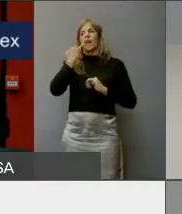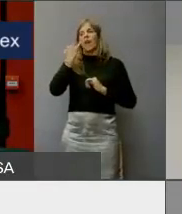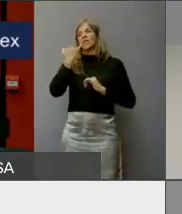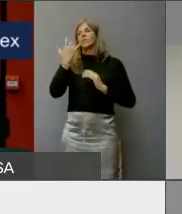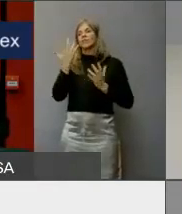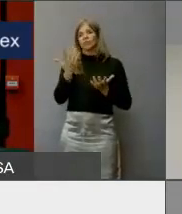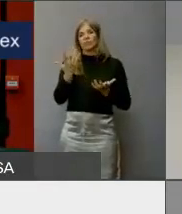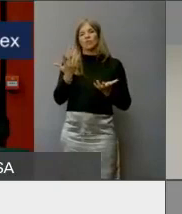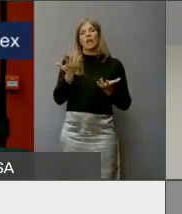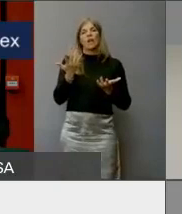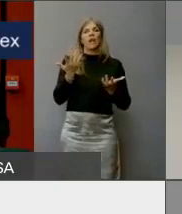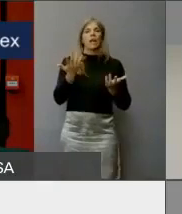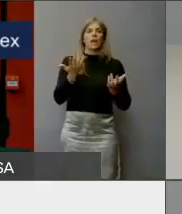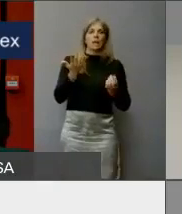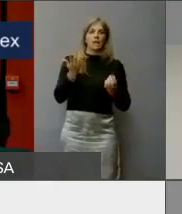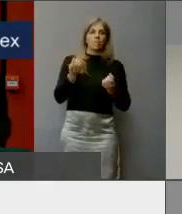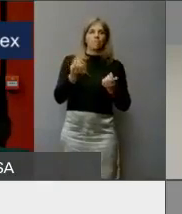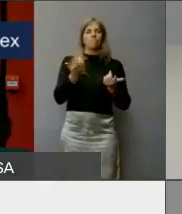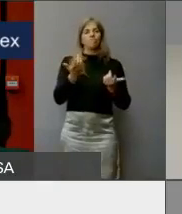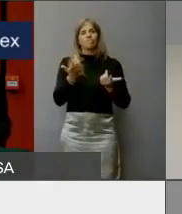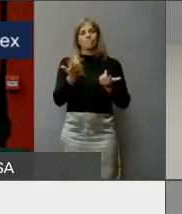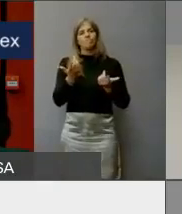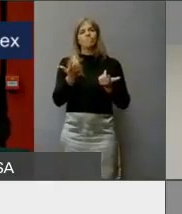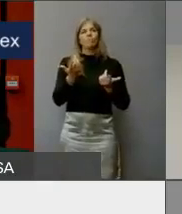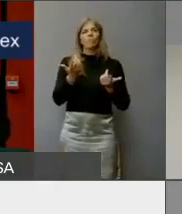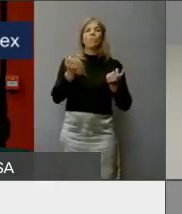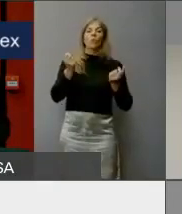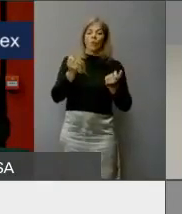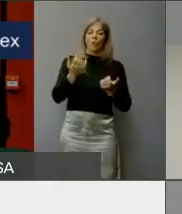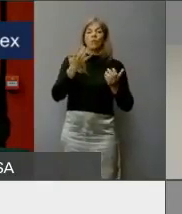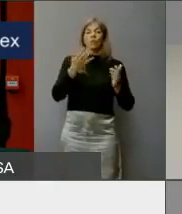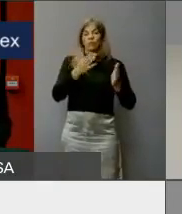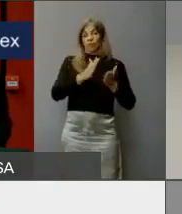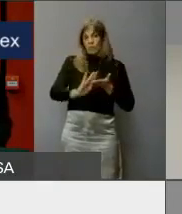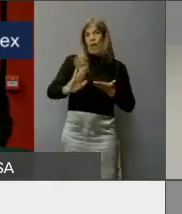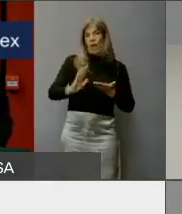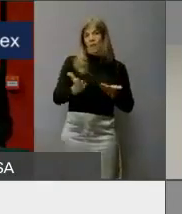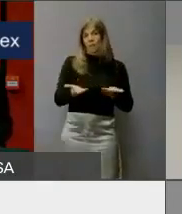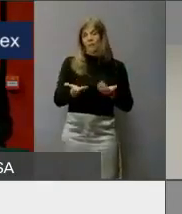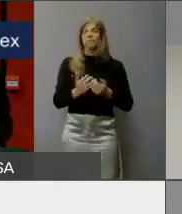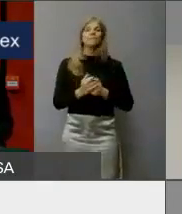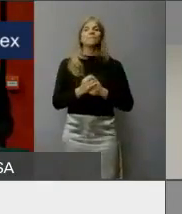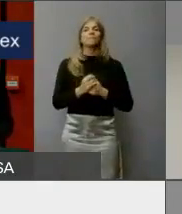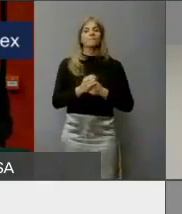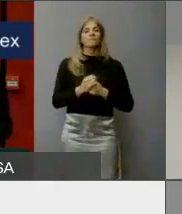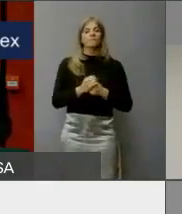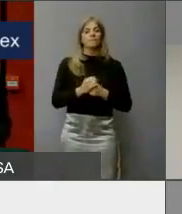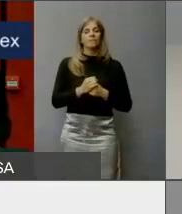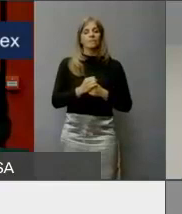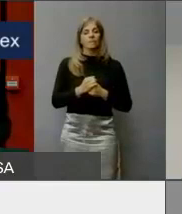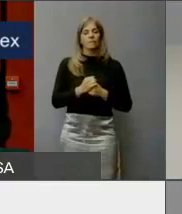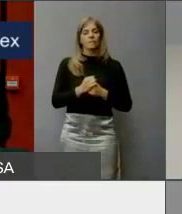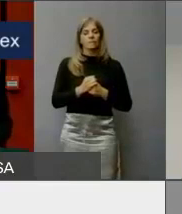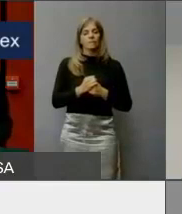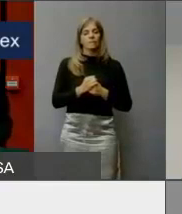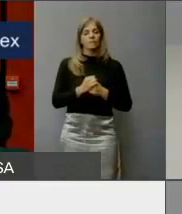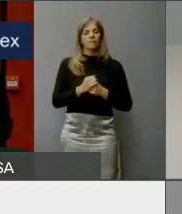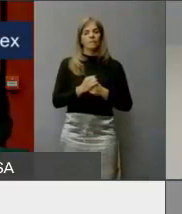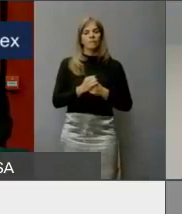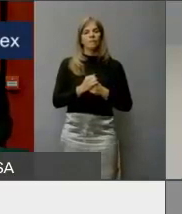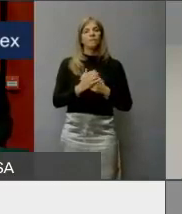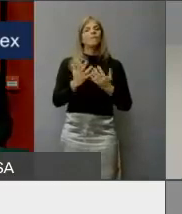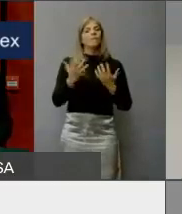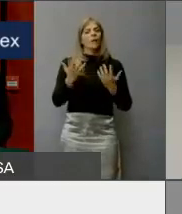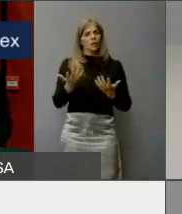determinare può rendere il la pavimentazione più scivolose rete questo daremo indicazioni ad